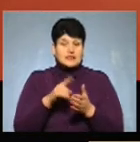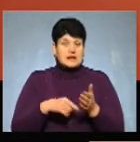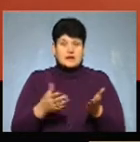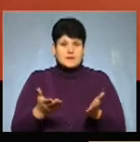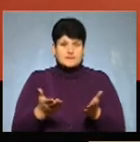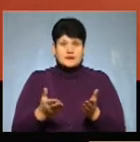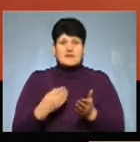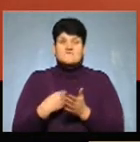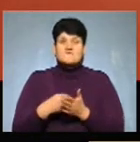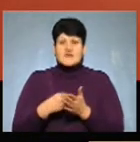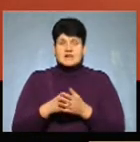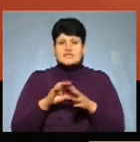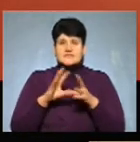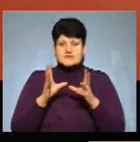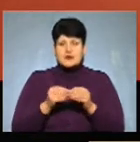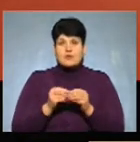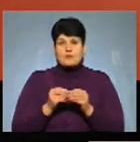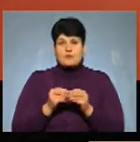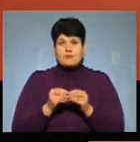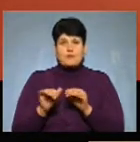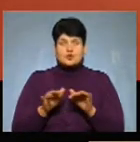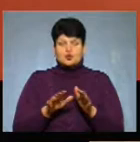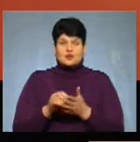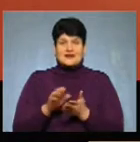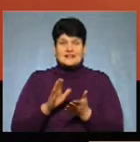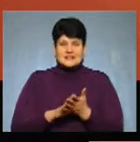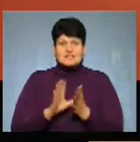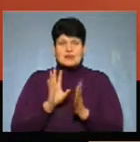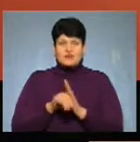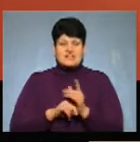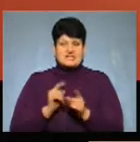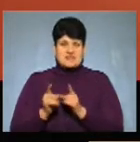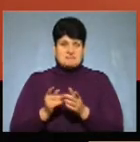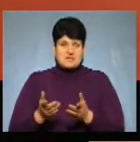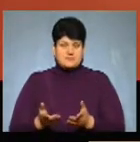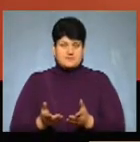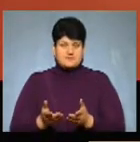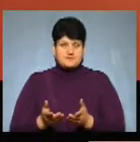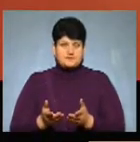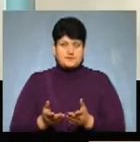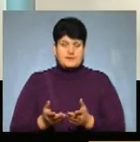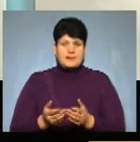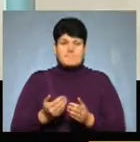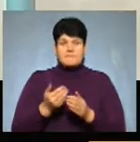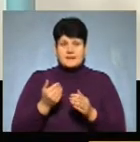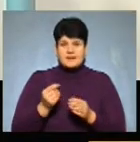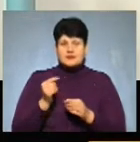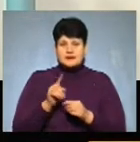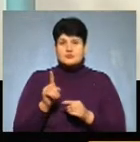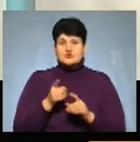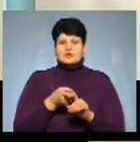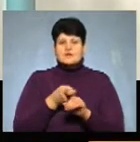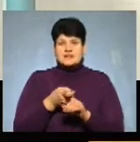релігійної, і також вартості загалом процедури реєстрації або внесення змін. Ну, передусім,